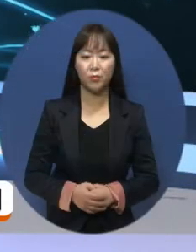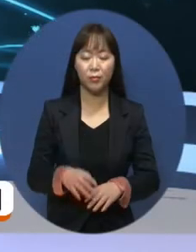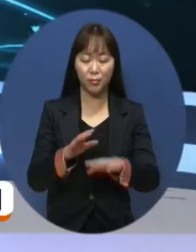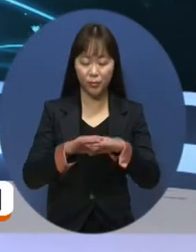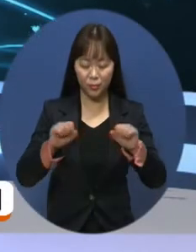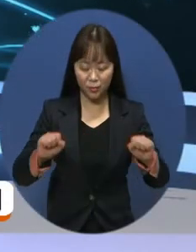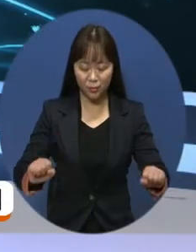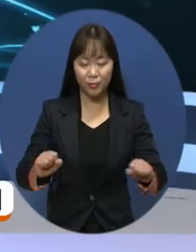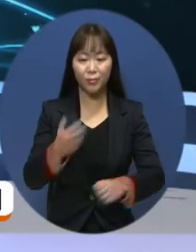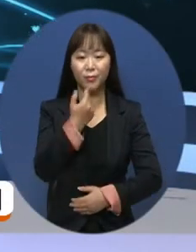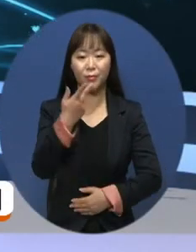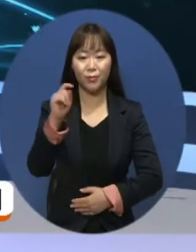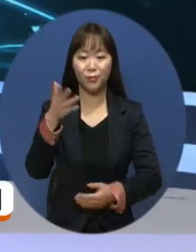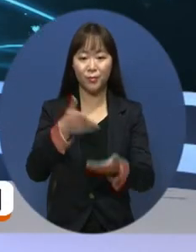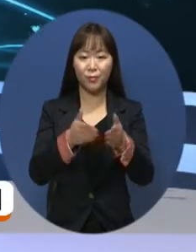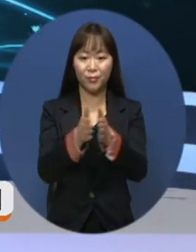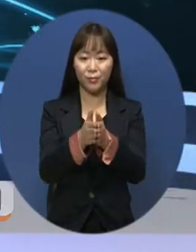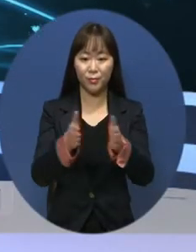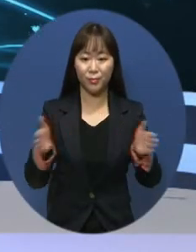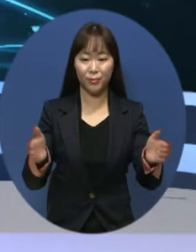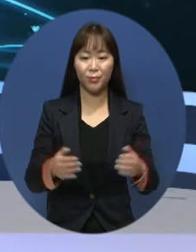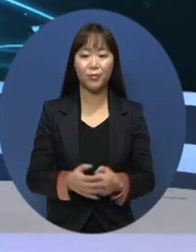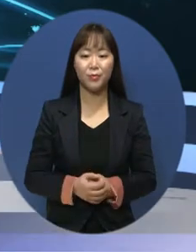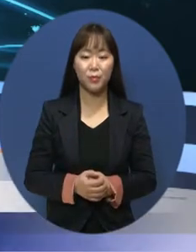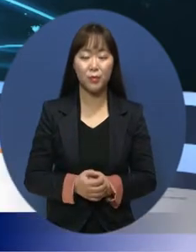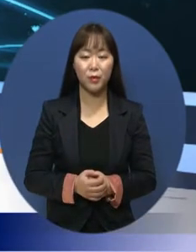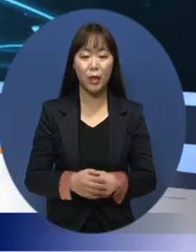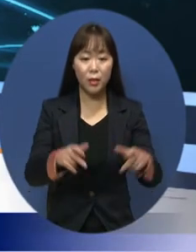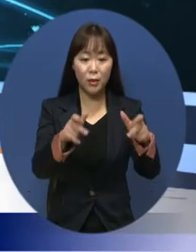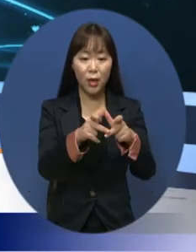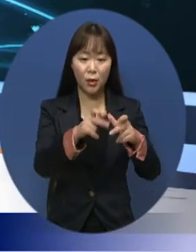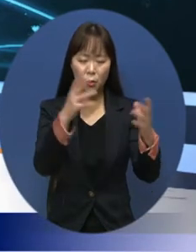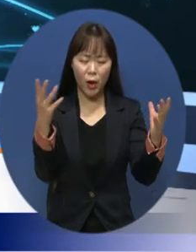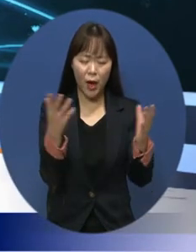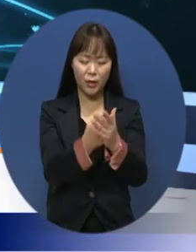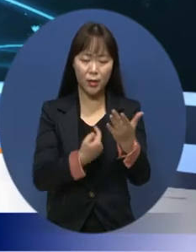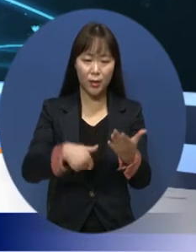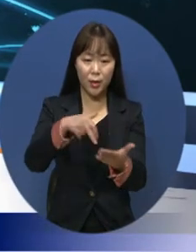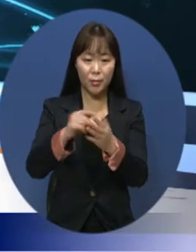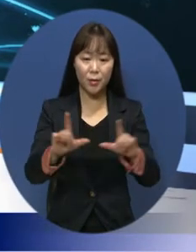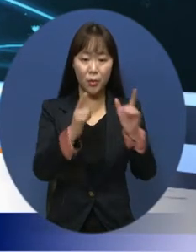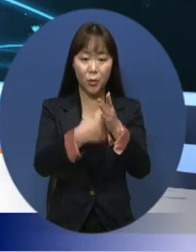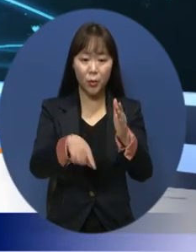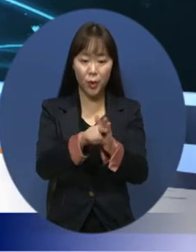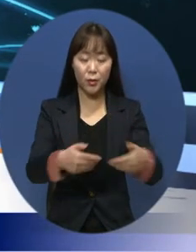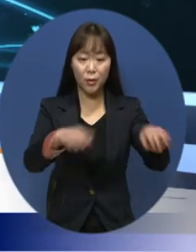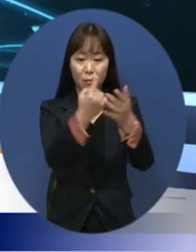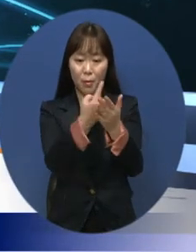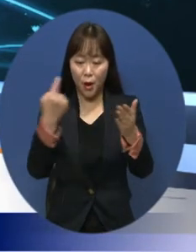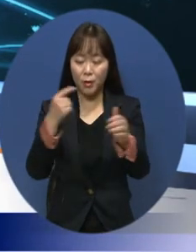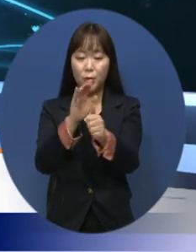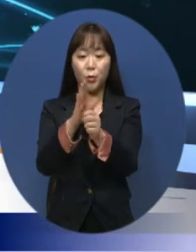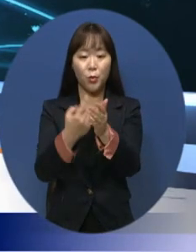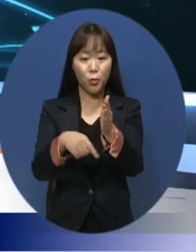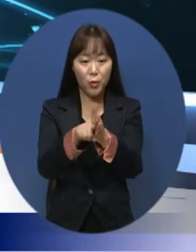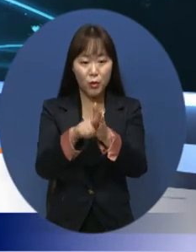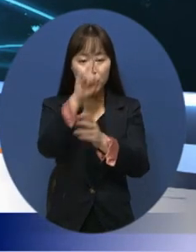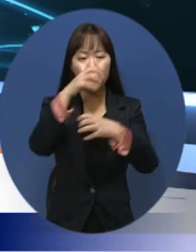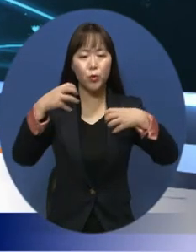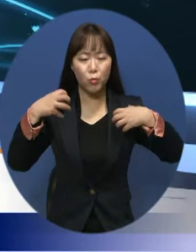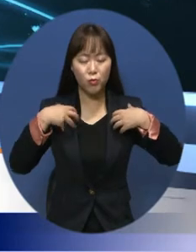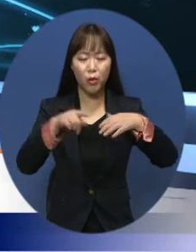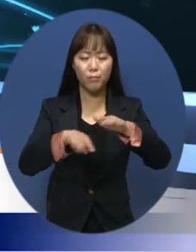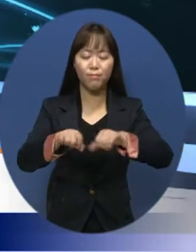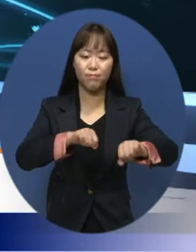시청자 여러분 안녕하십니까 복지 tv 뉴스 입니다 장애인의 완전한 자립을 위한 탈 시설을 지원하기 위해 정부가 발벗고